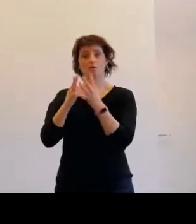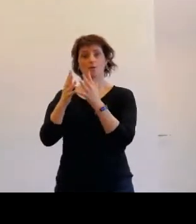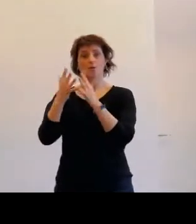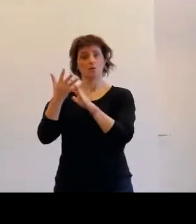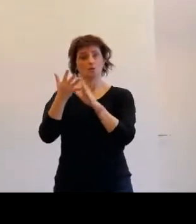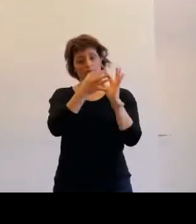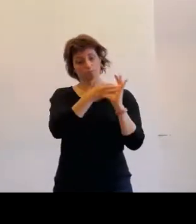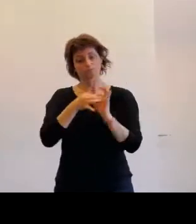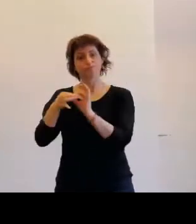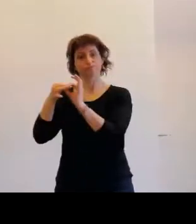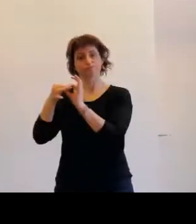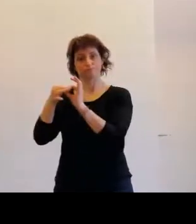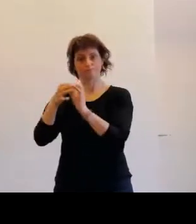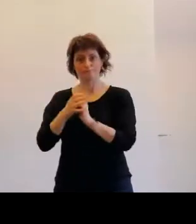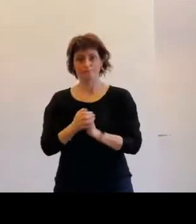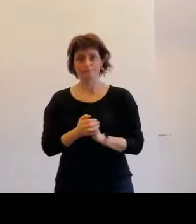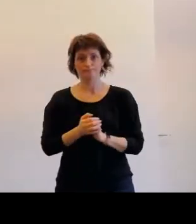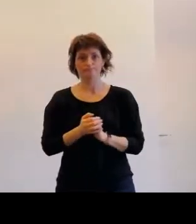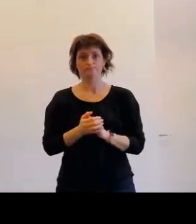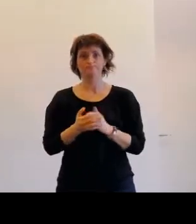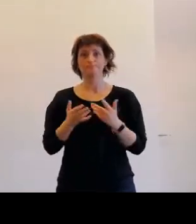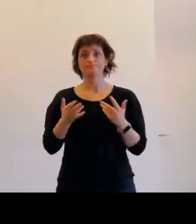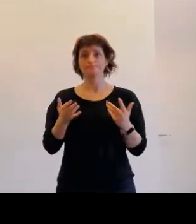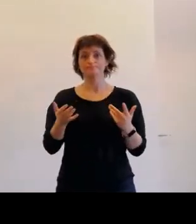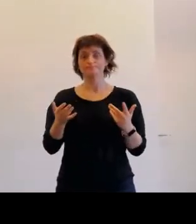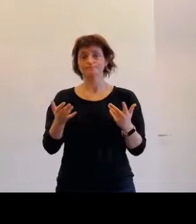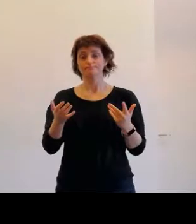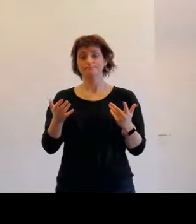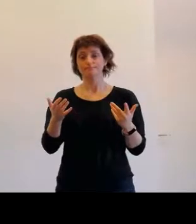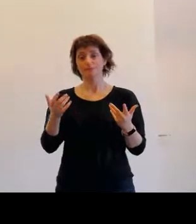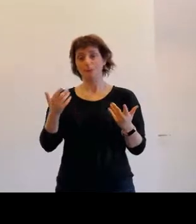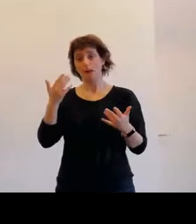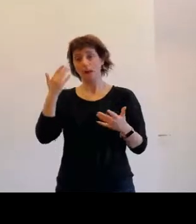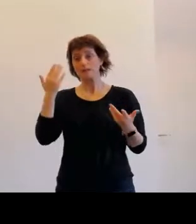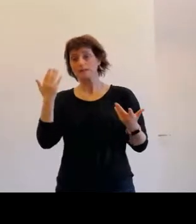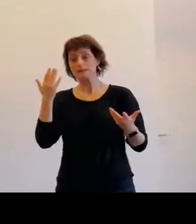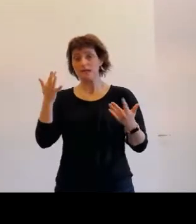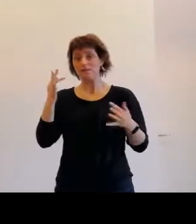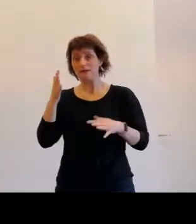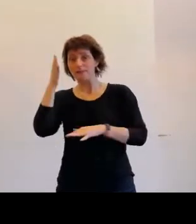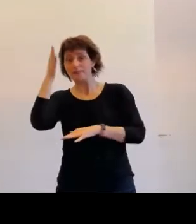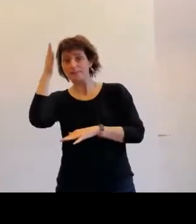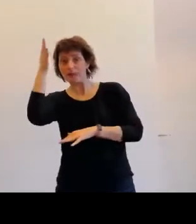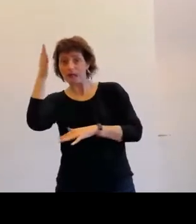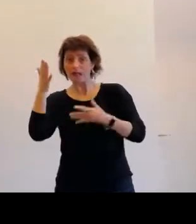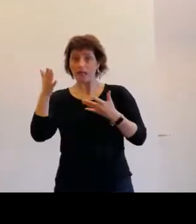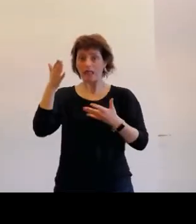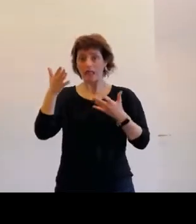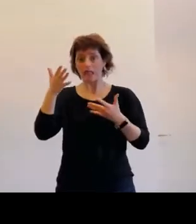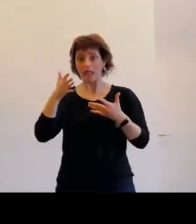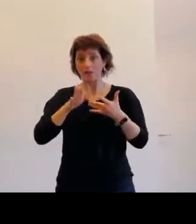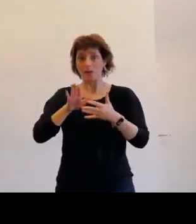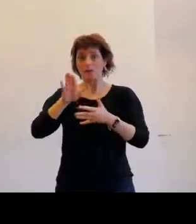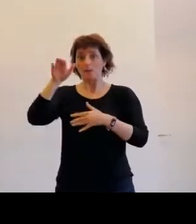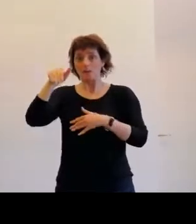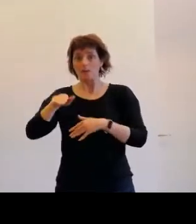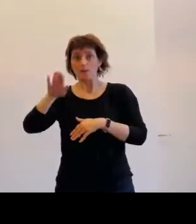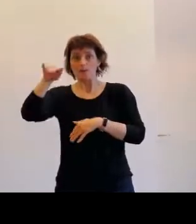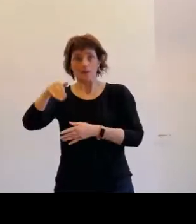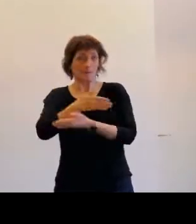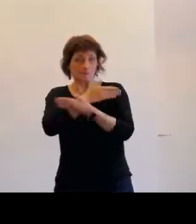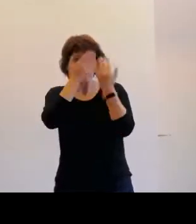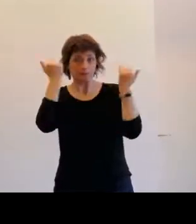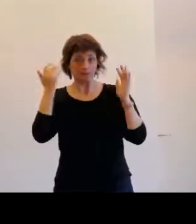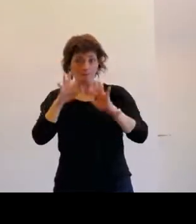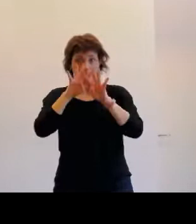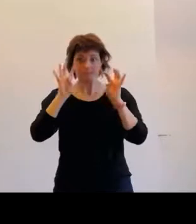mesurons que les perspectives sont encore à ce jour incertaines, même si nous espérons tous vivement